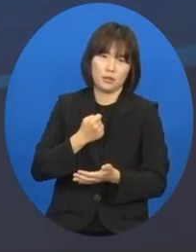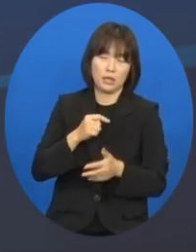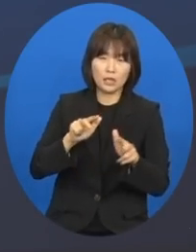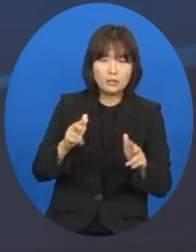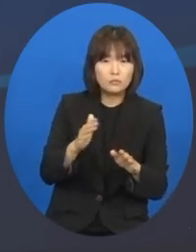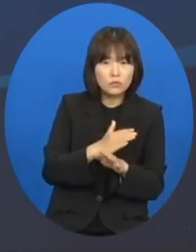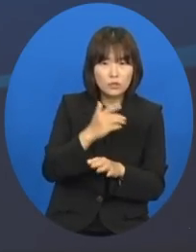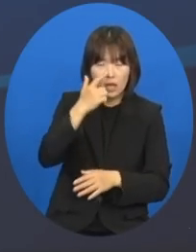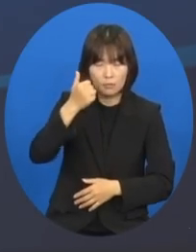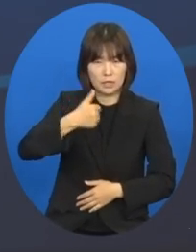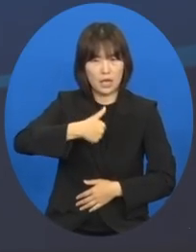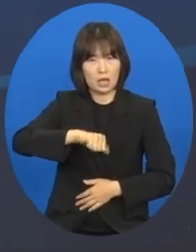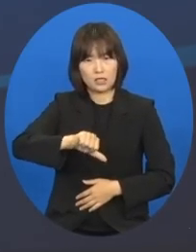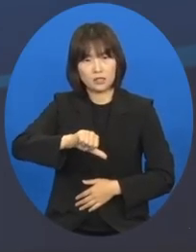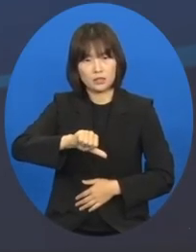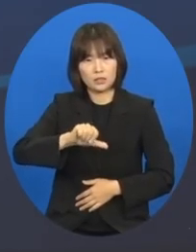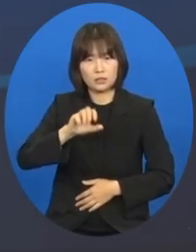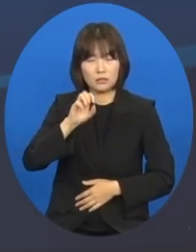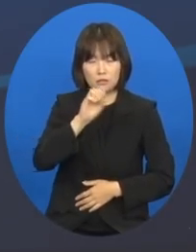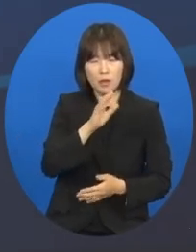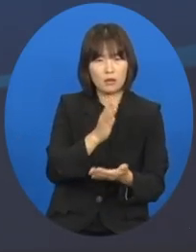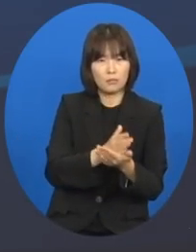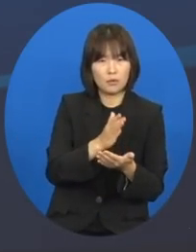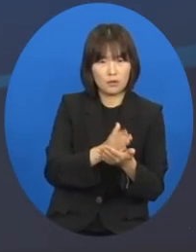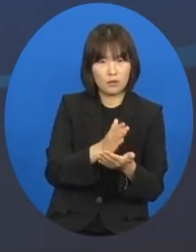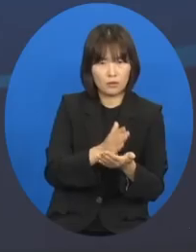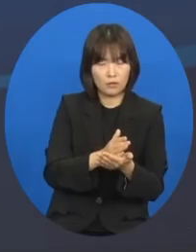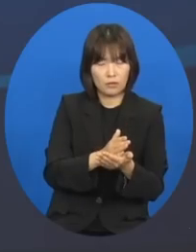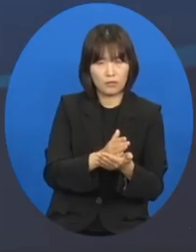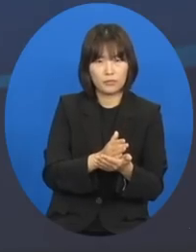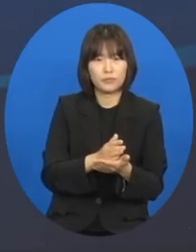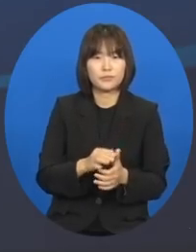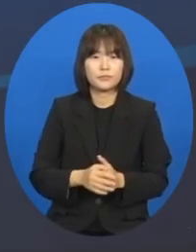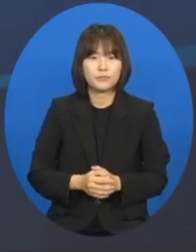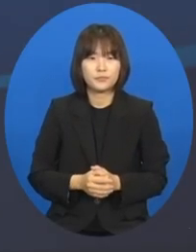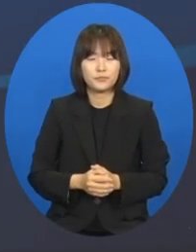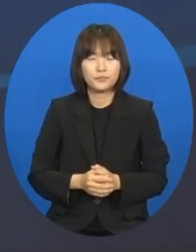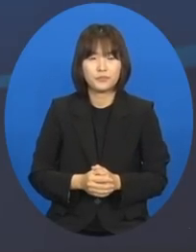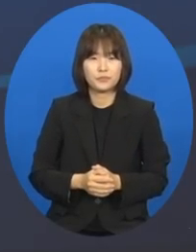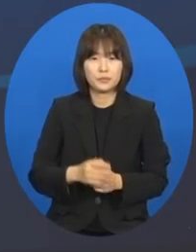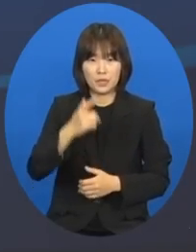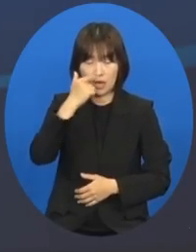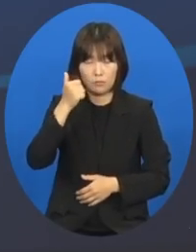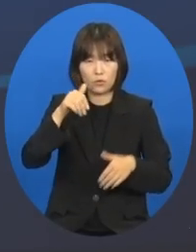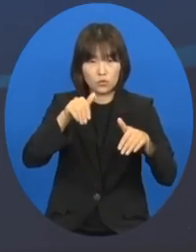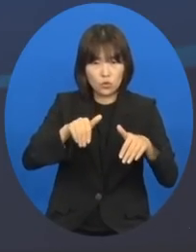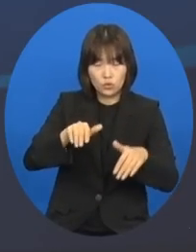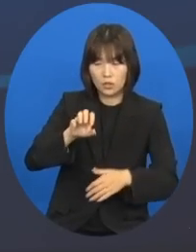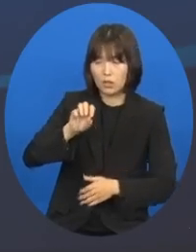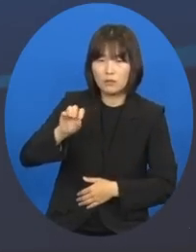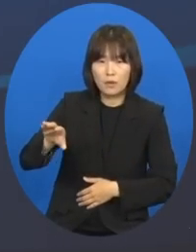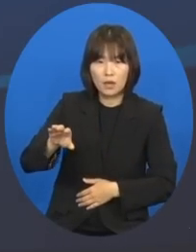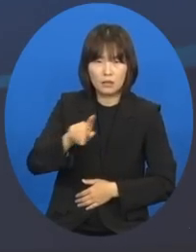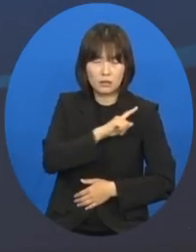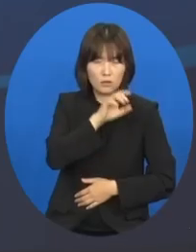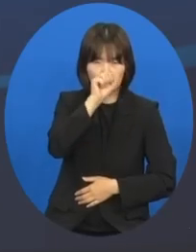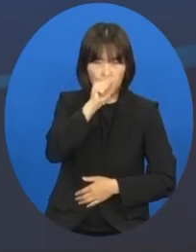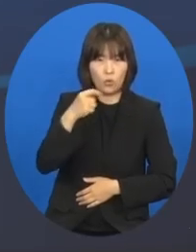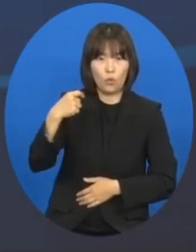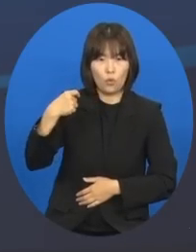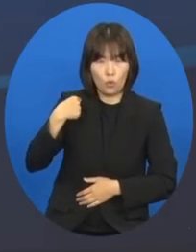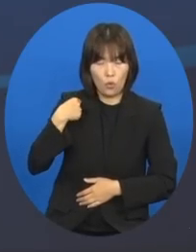지금부터는 아버지의 아들이라 일컬음을 감당하지 못하겠나이다 하나 이집이 절 아버지는 종들에게 이르되 제일